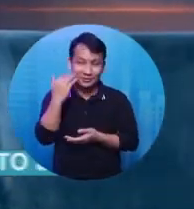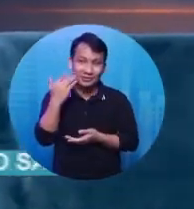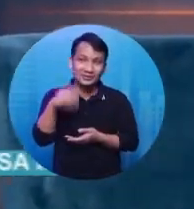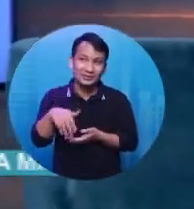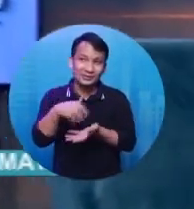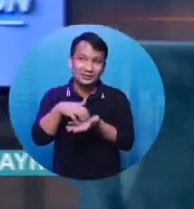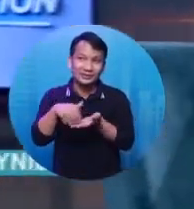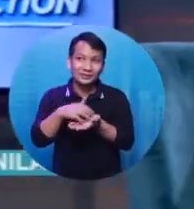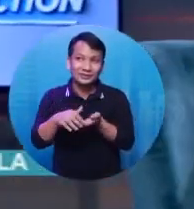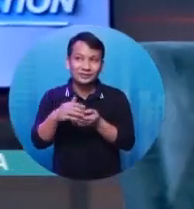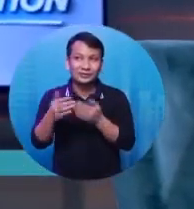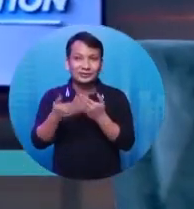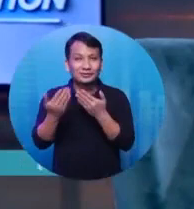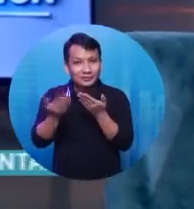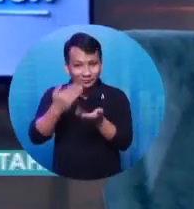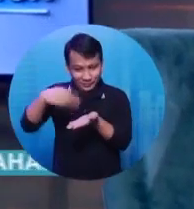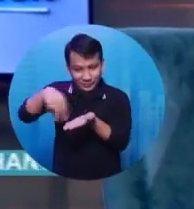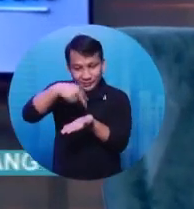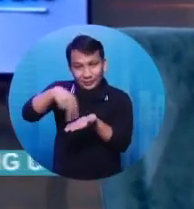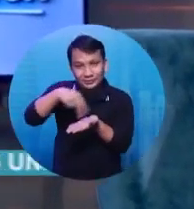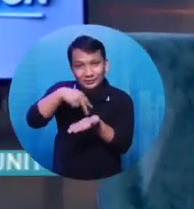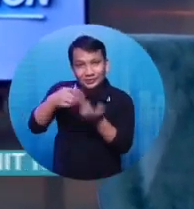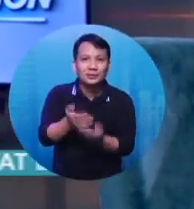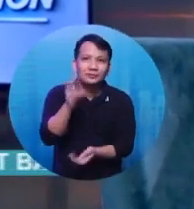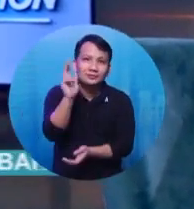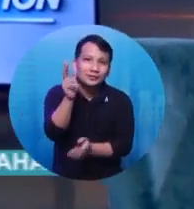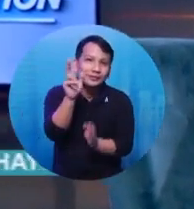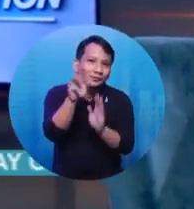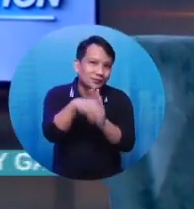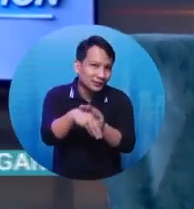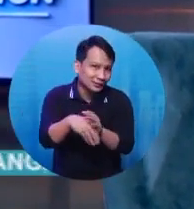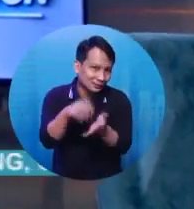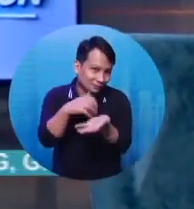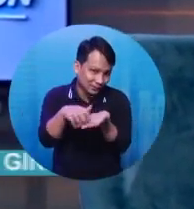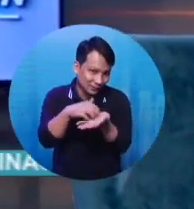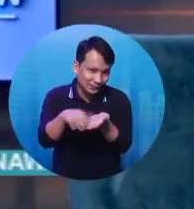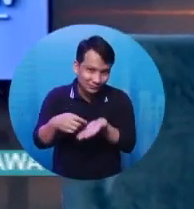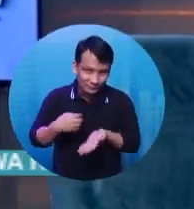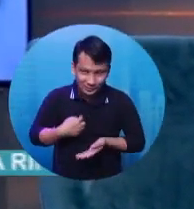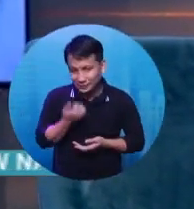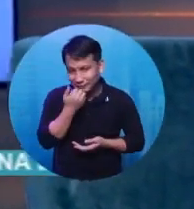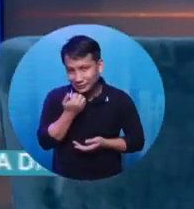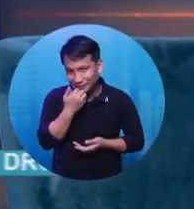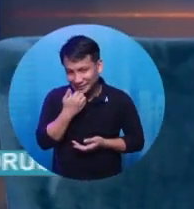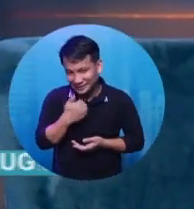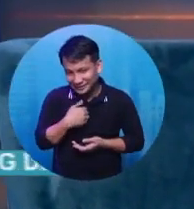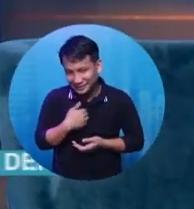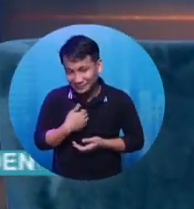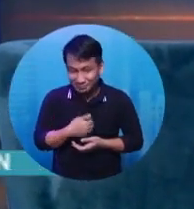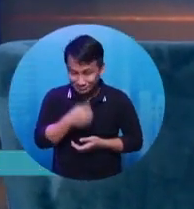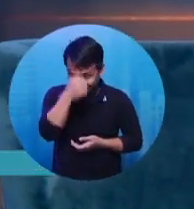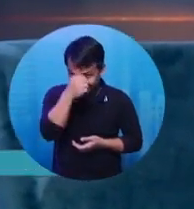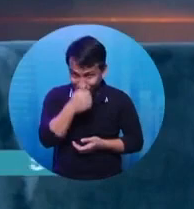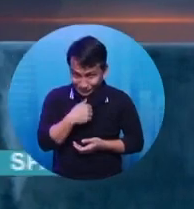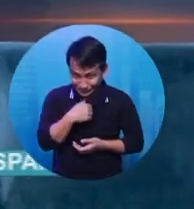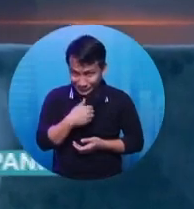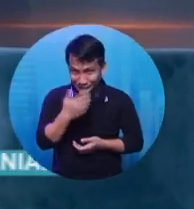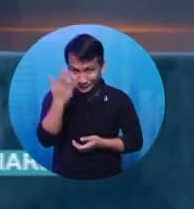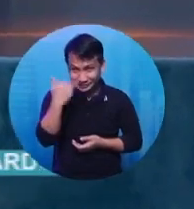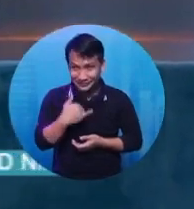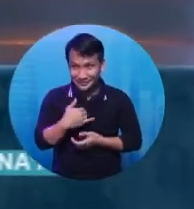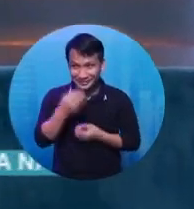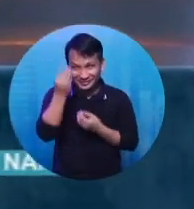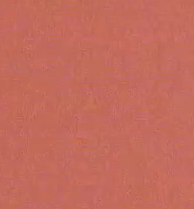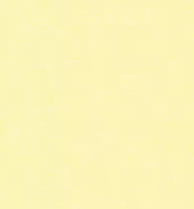sa hindi, sa napakasimpleng dance move, 30 minutes po. Sana, kung ako po'y sumablay rito, pagpasensya nyo na lang dahil araw-araw na po